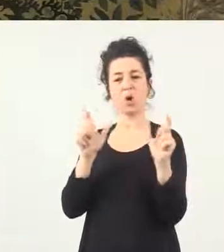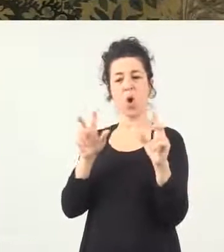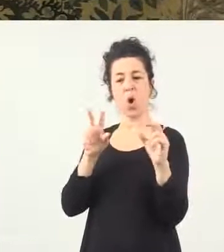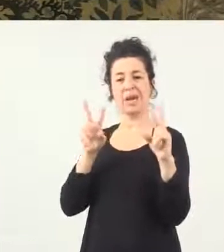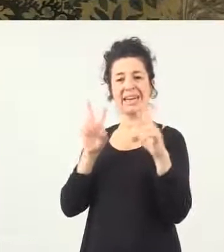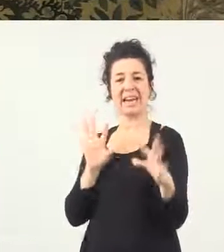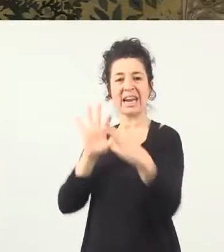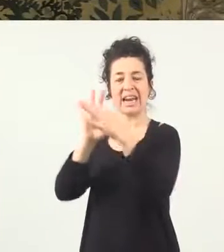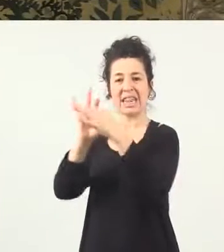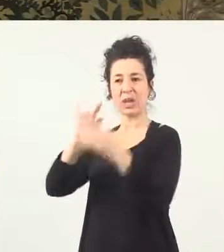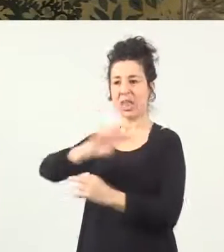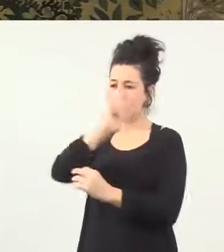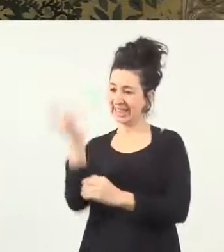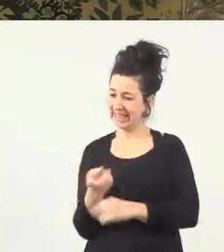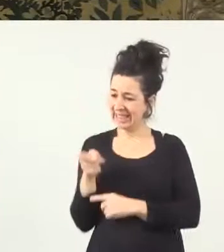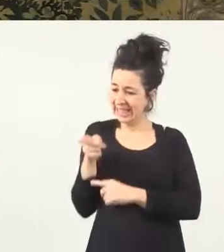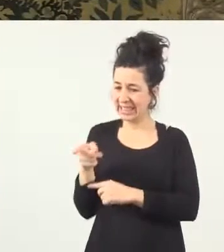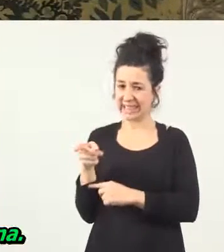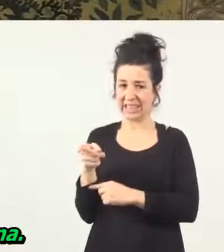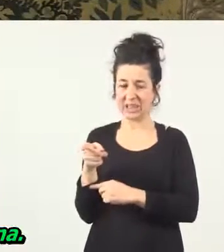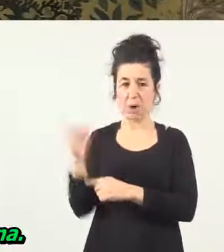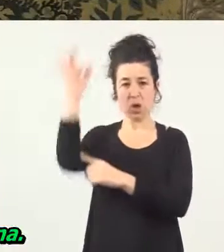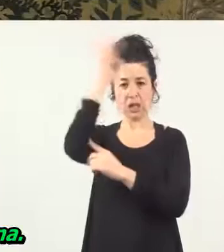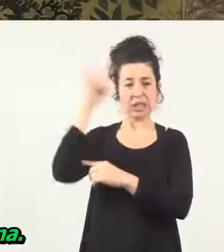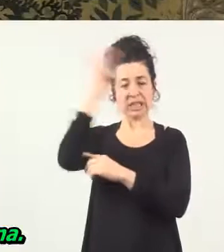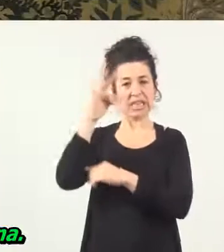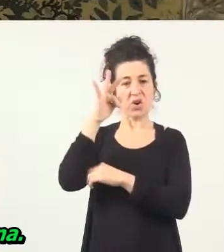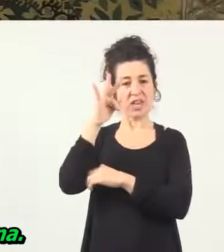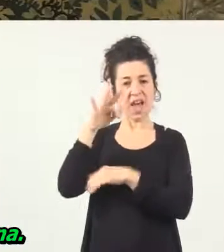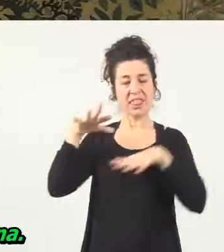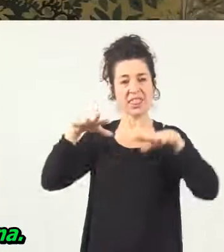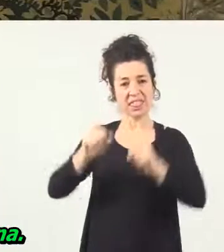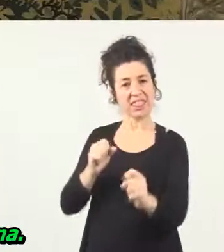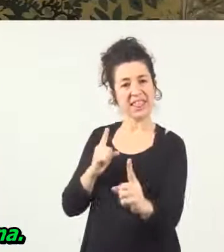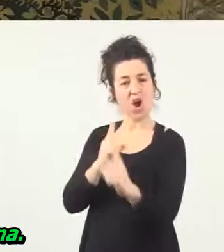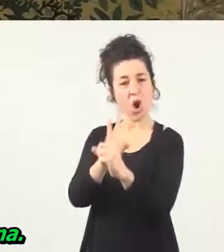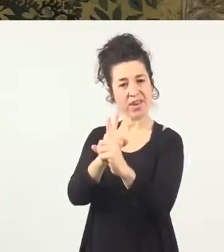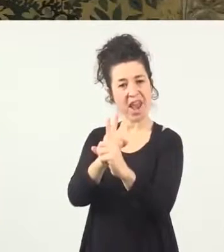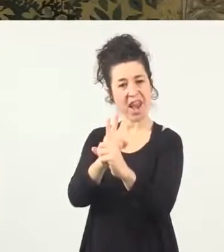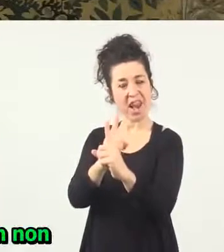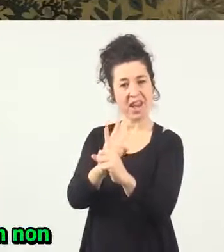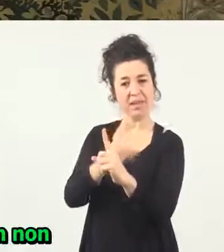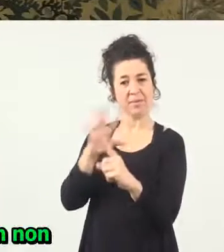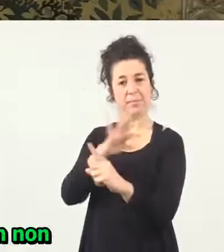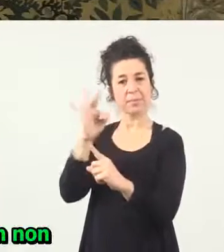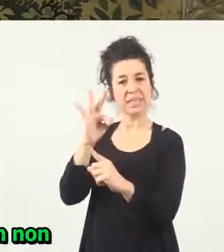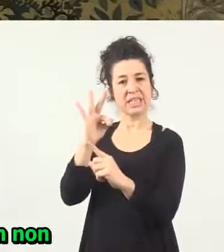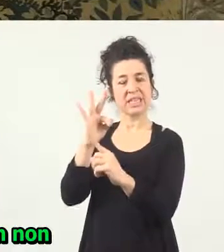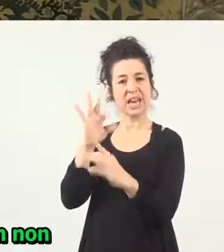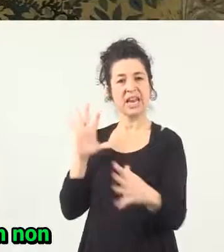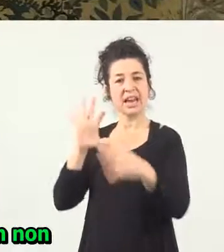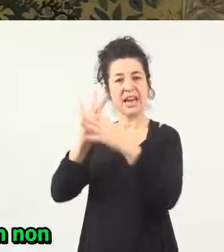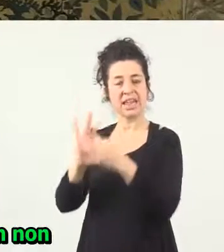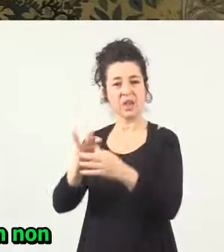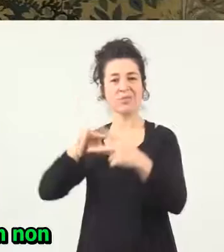inguruan, teoria dekolonialaren eragina eta euskara kulturgintza eta feminismoaren arteko harremana. Iruditzen zait